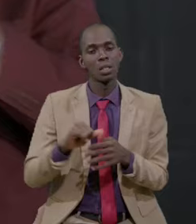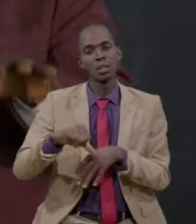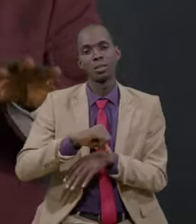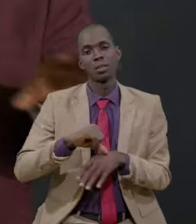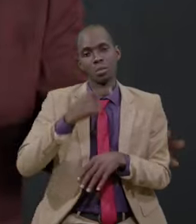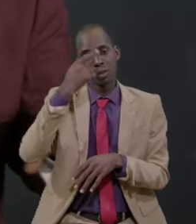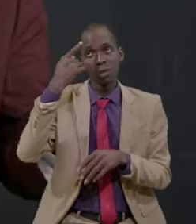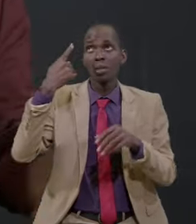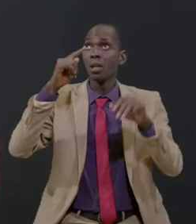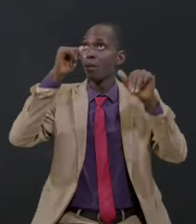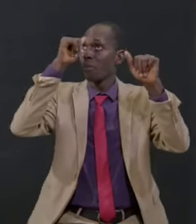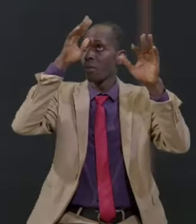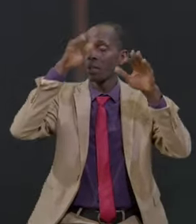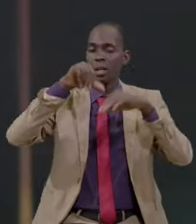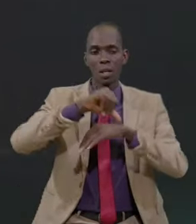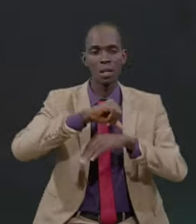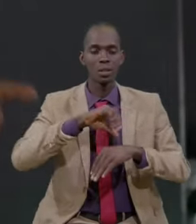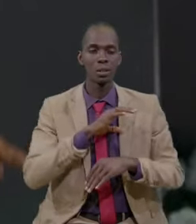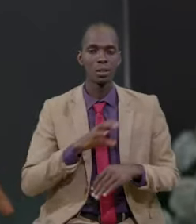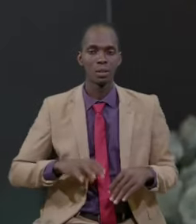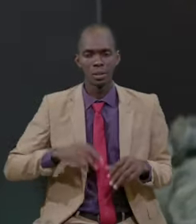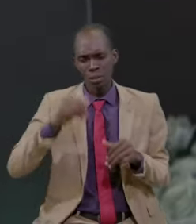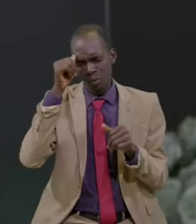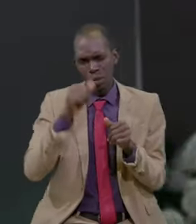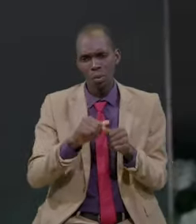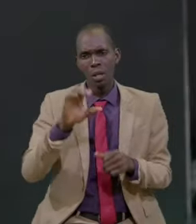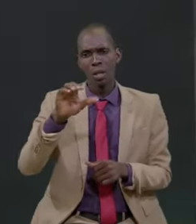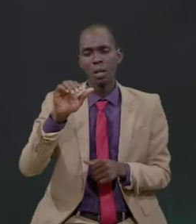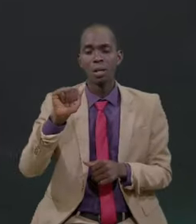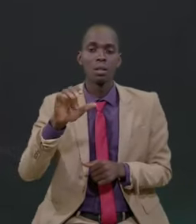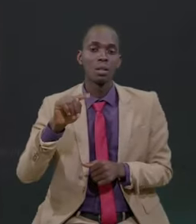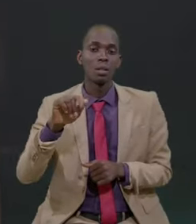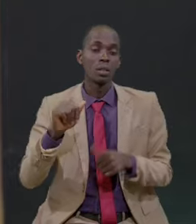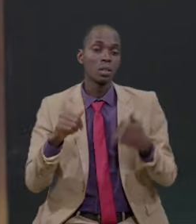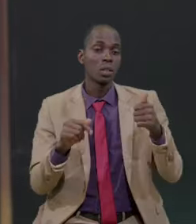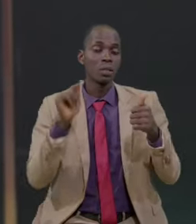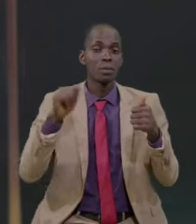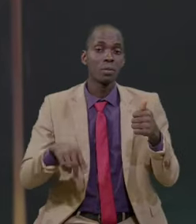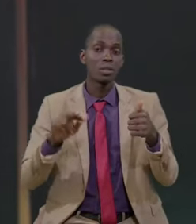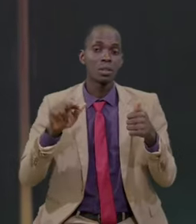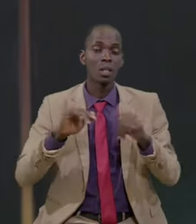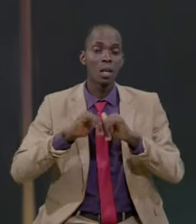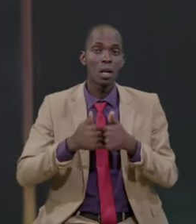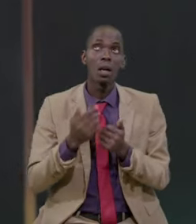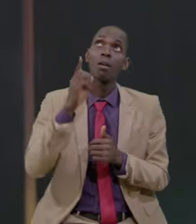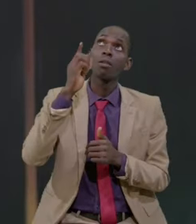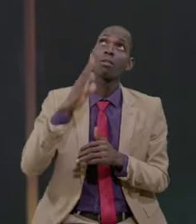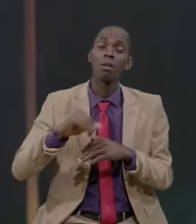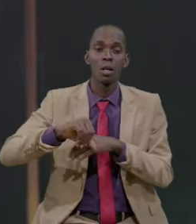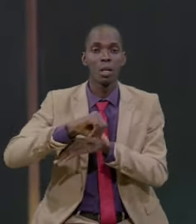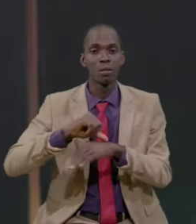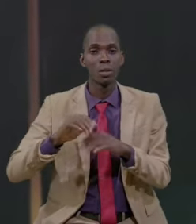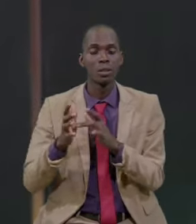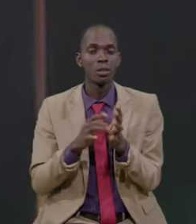M'a oint, rappelez-vous, acte 10. Comment Dieu a oint Jésus-Christ